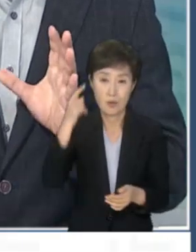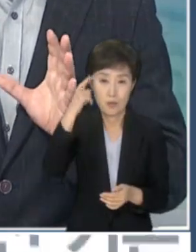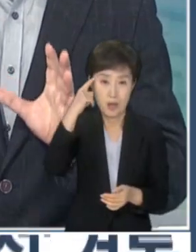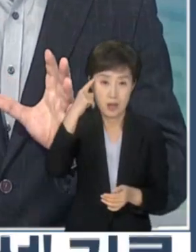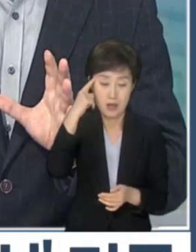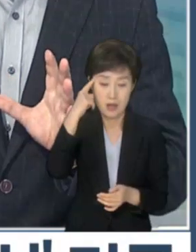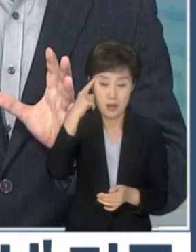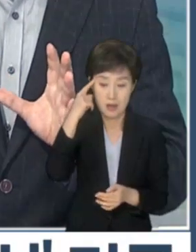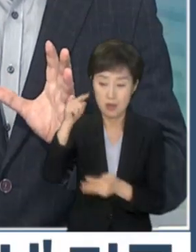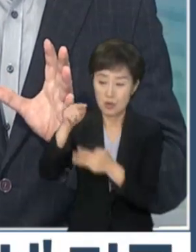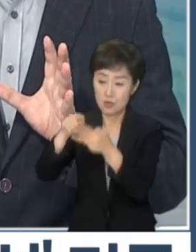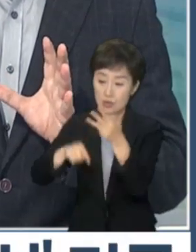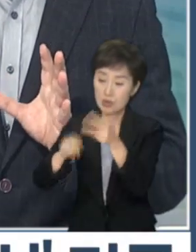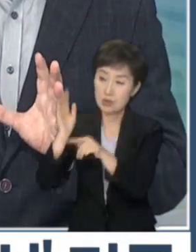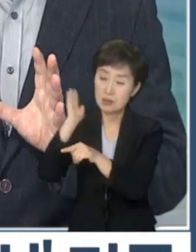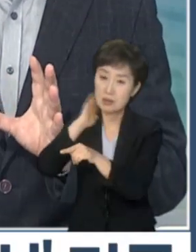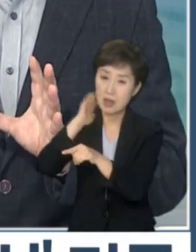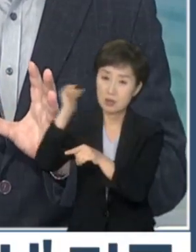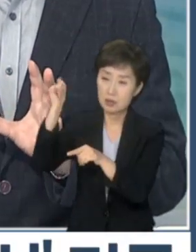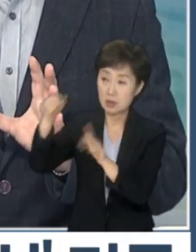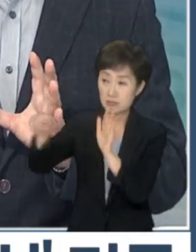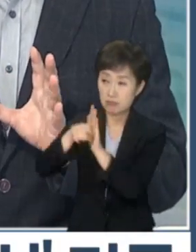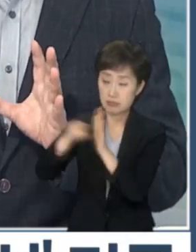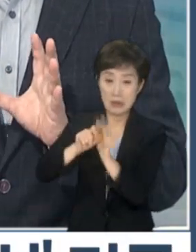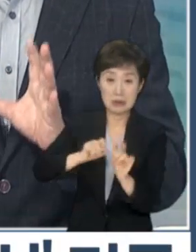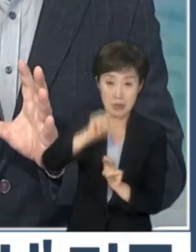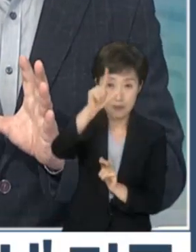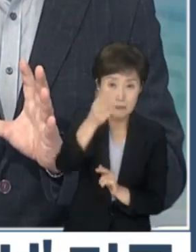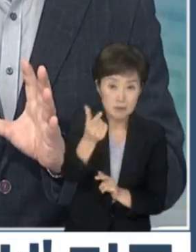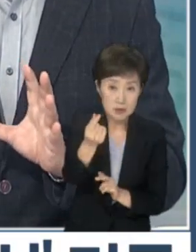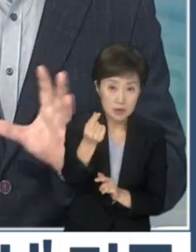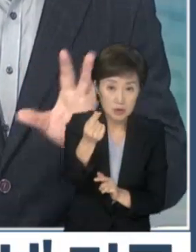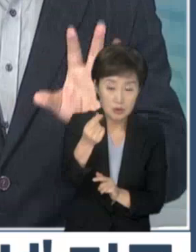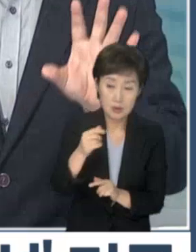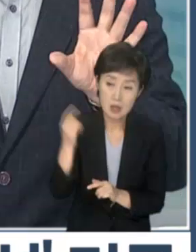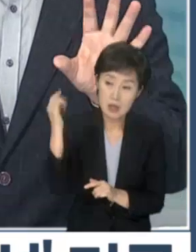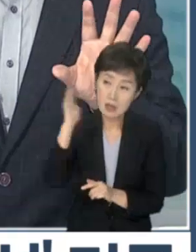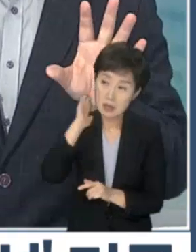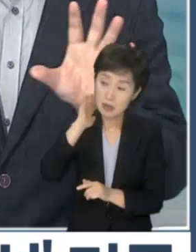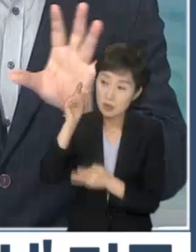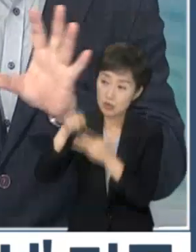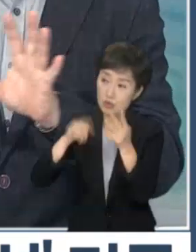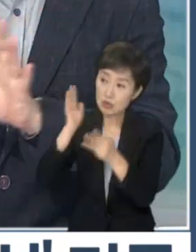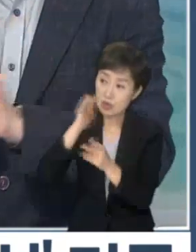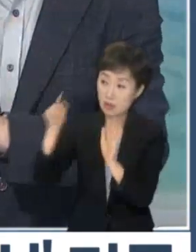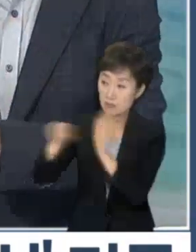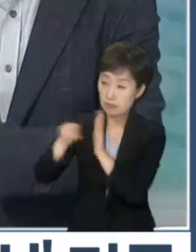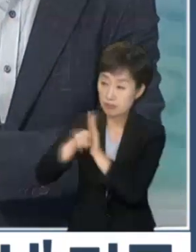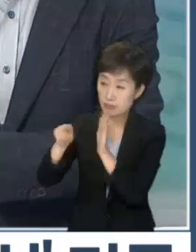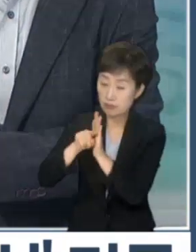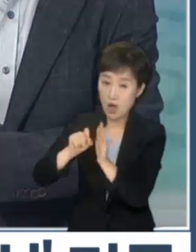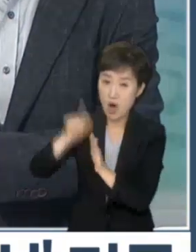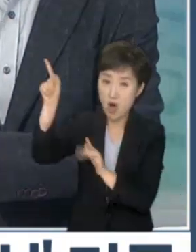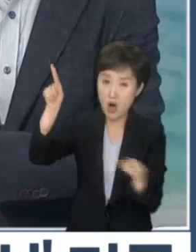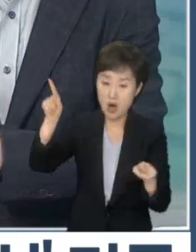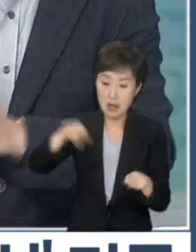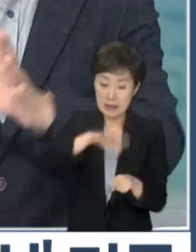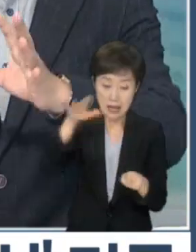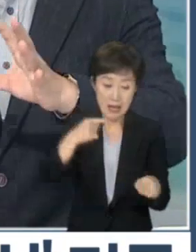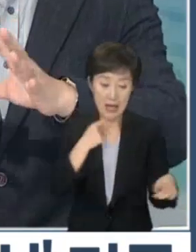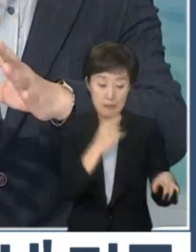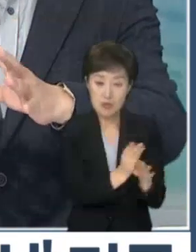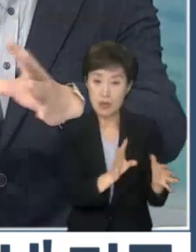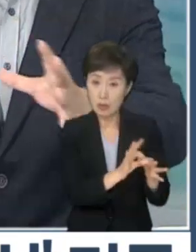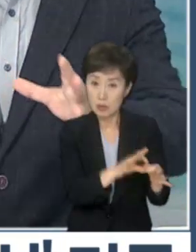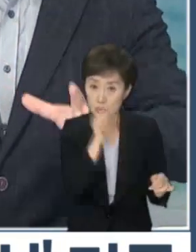워낙에 윤석열 정부에 대한 부정적 시각이 많은데 이 부정적 시각이 민주당으로 온전히 와 있지 않거든요.